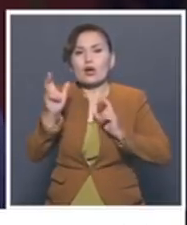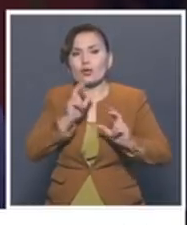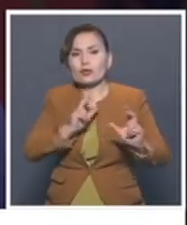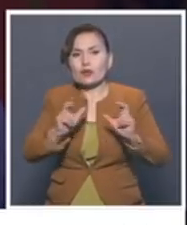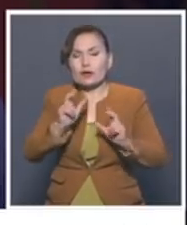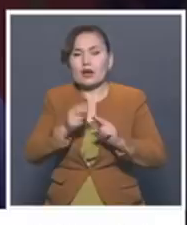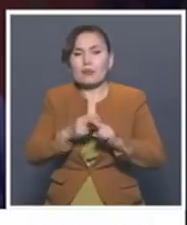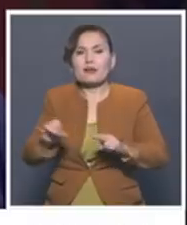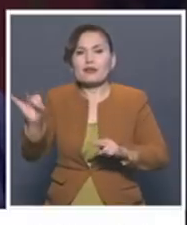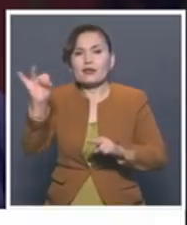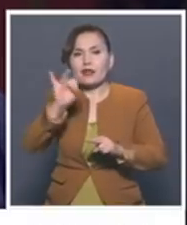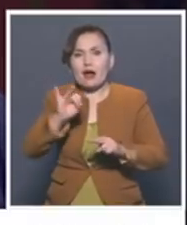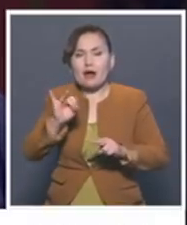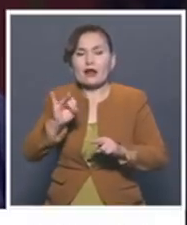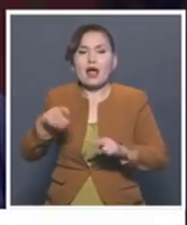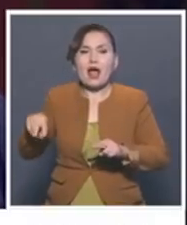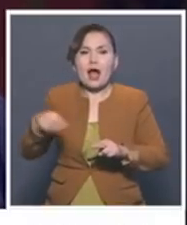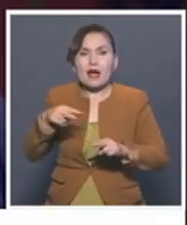филология факультеттері